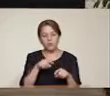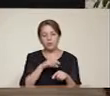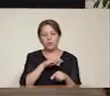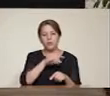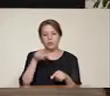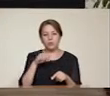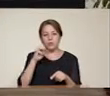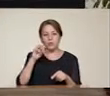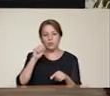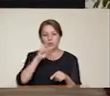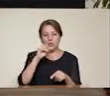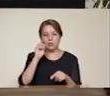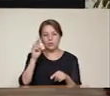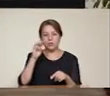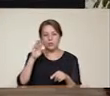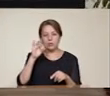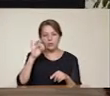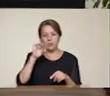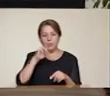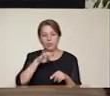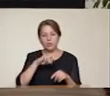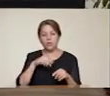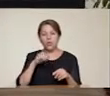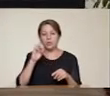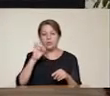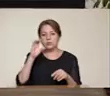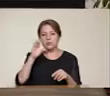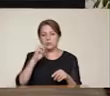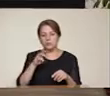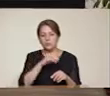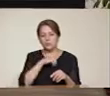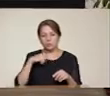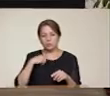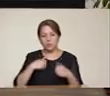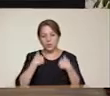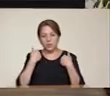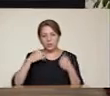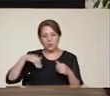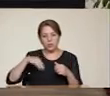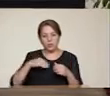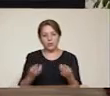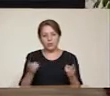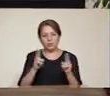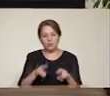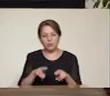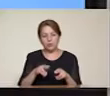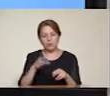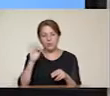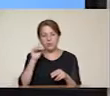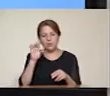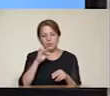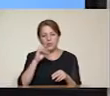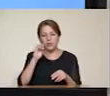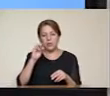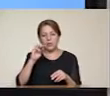ataladi. Demak, jism harakatlanayotgan vaqtda o'zidan keyin iz qoldirgani yoki chizgan chizig'i trayektoriya